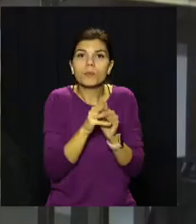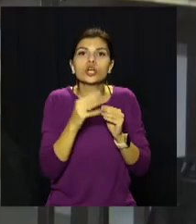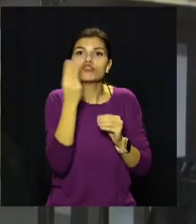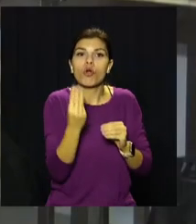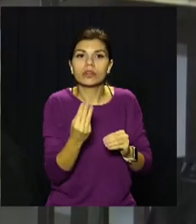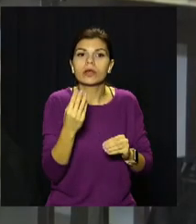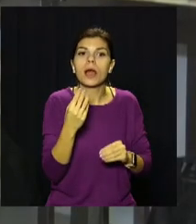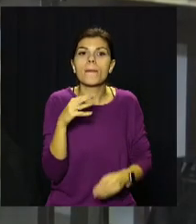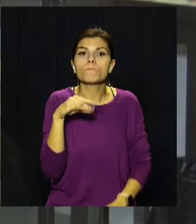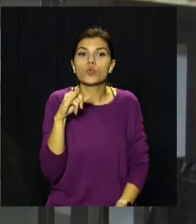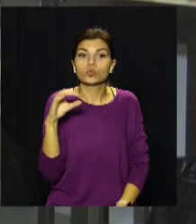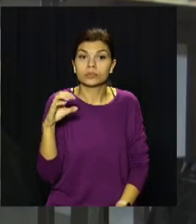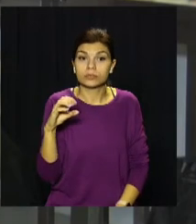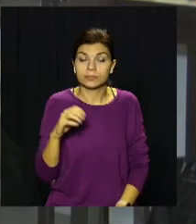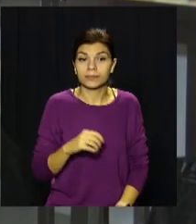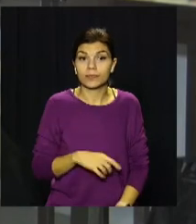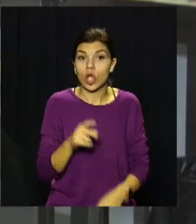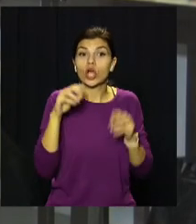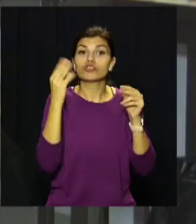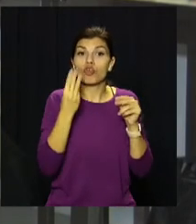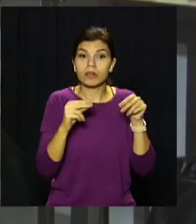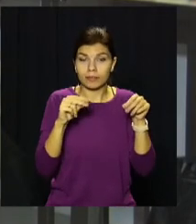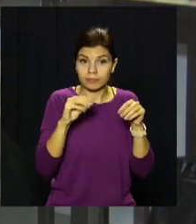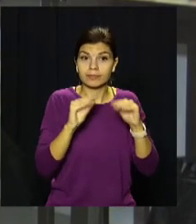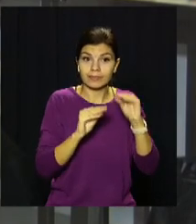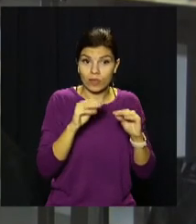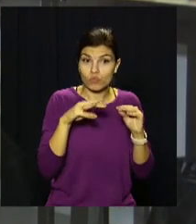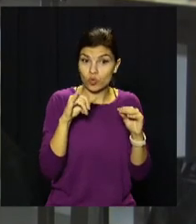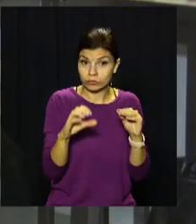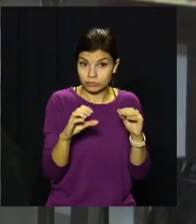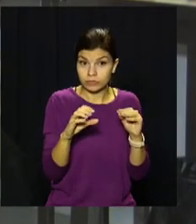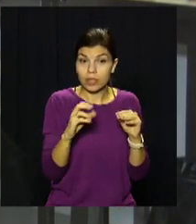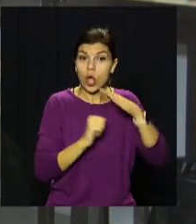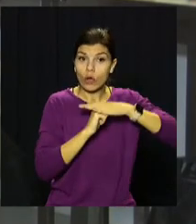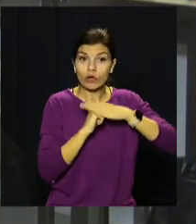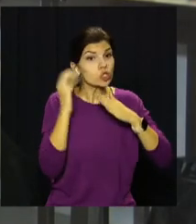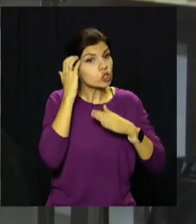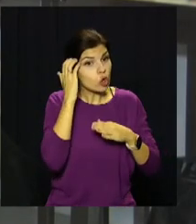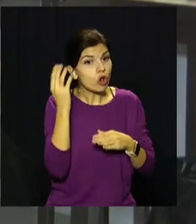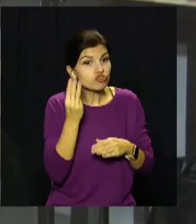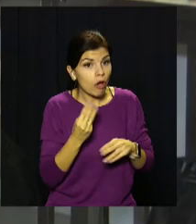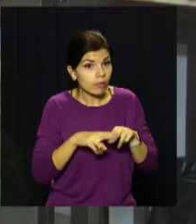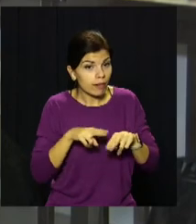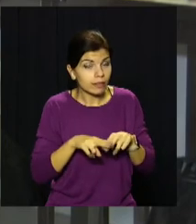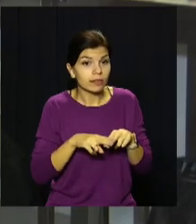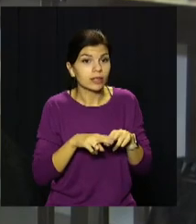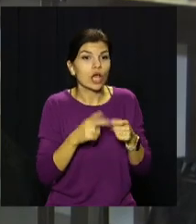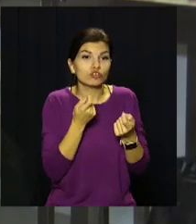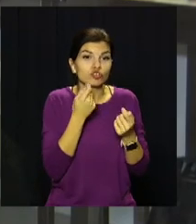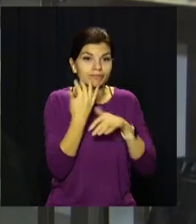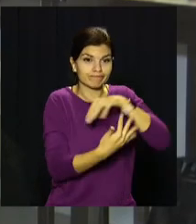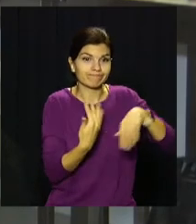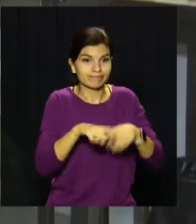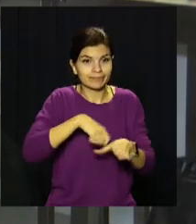мусом. Шоколадне пісочне тесто, банани фламбе з мусом на основі чорного шоколада, чуть-чуть розбавили це